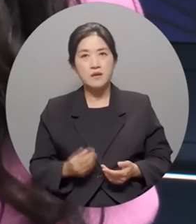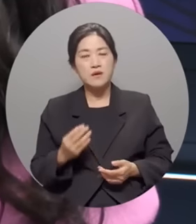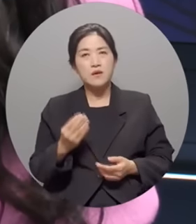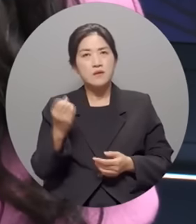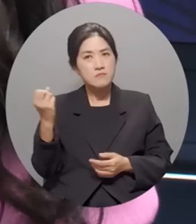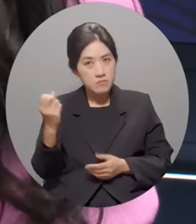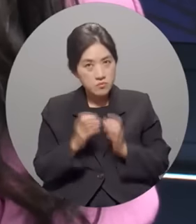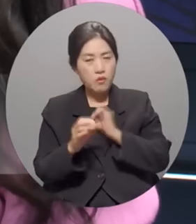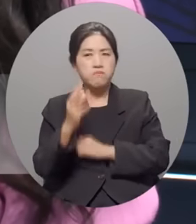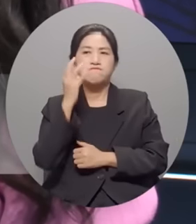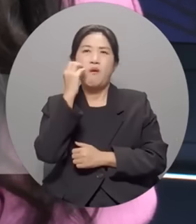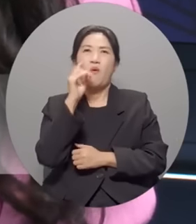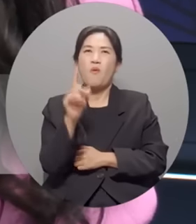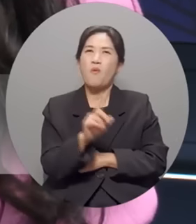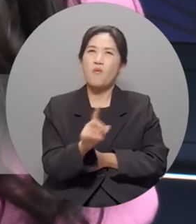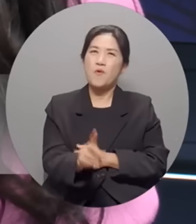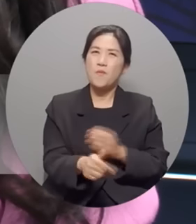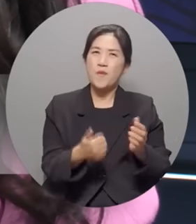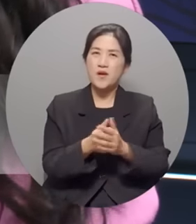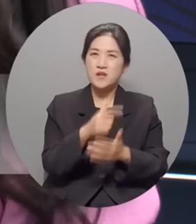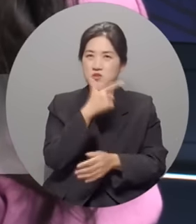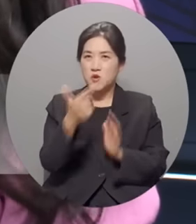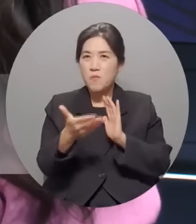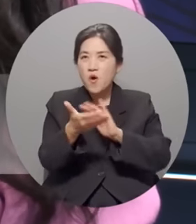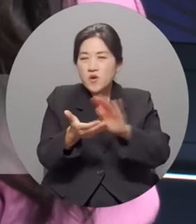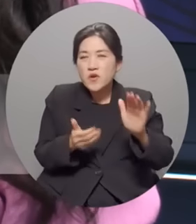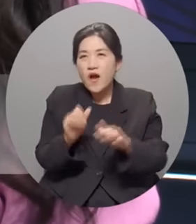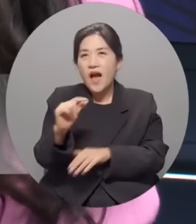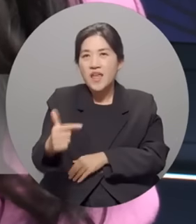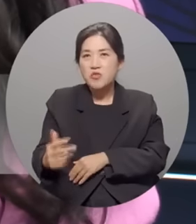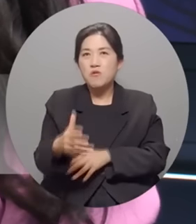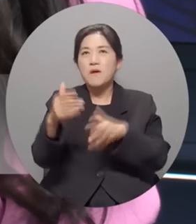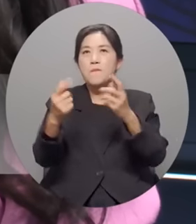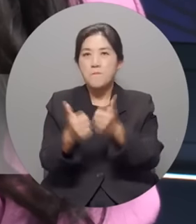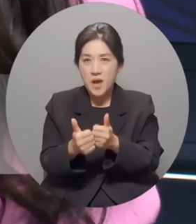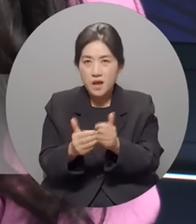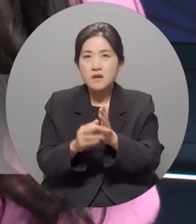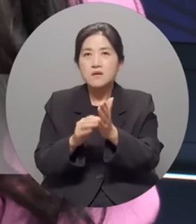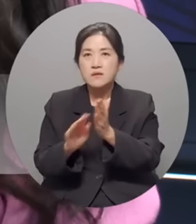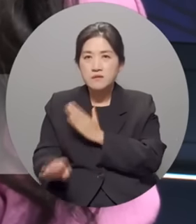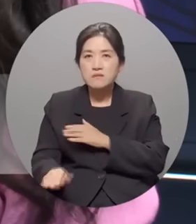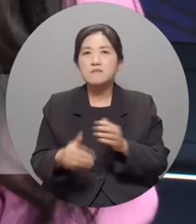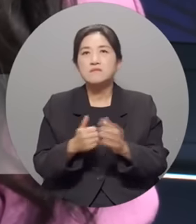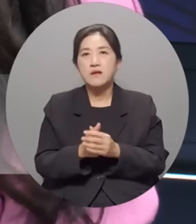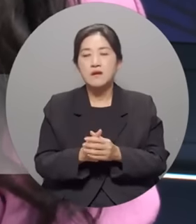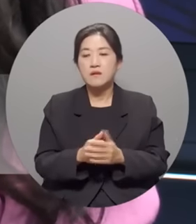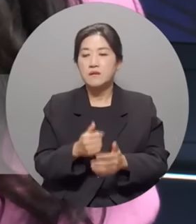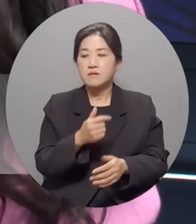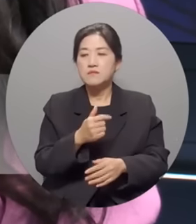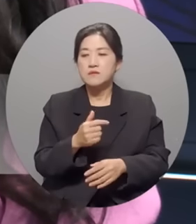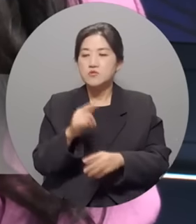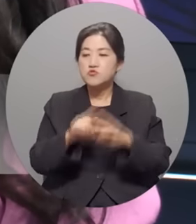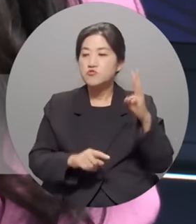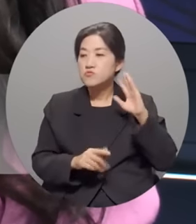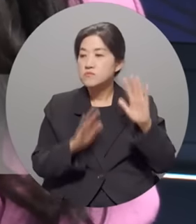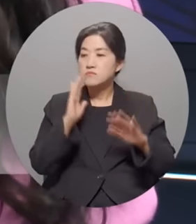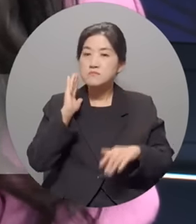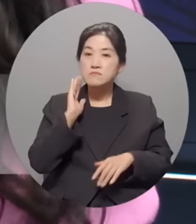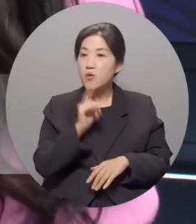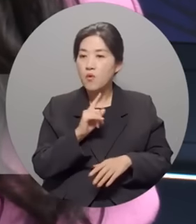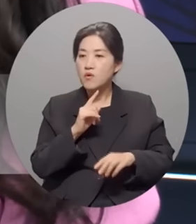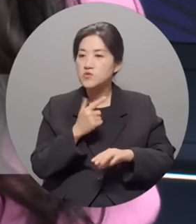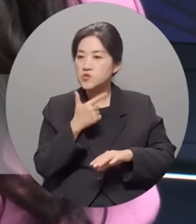있었죠 저녁 먹기 전에 한동훈 대표랑 면담을 하고 전역 약속이 있다고 해서 했는데 그게 다름 아닌 추경호